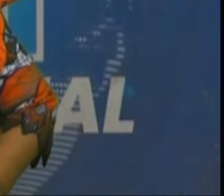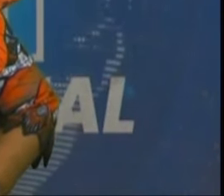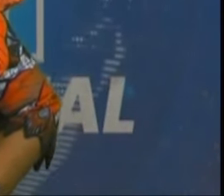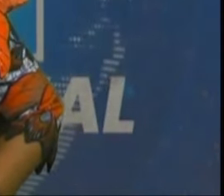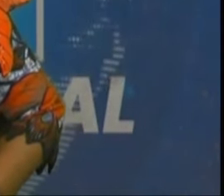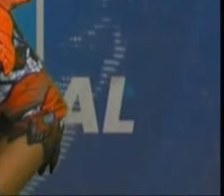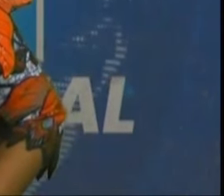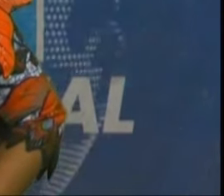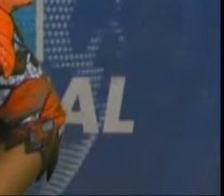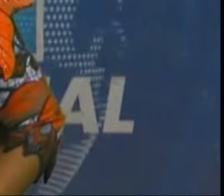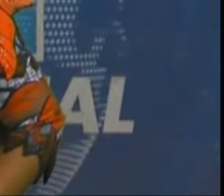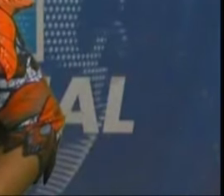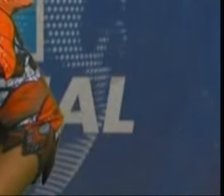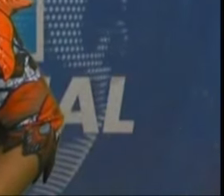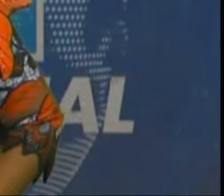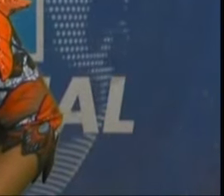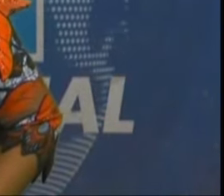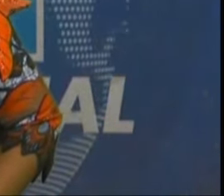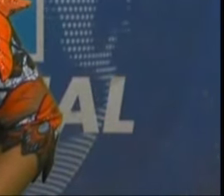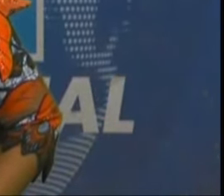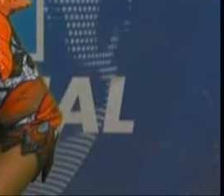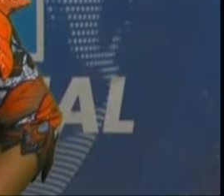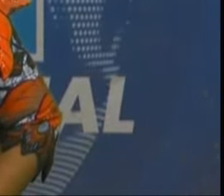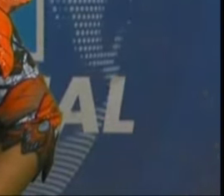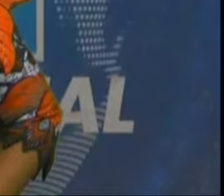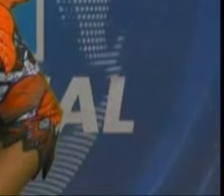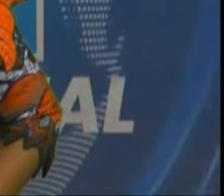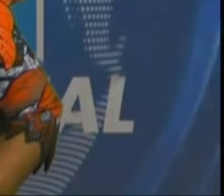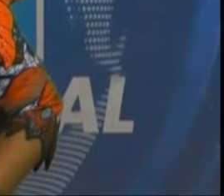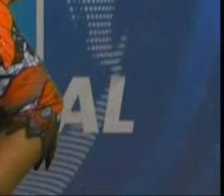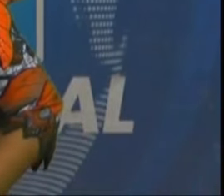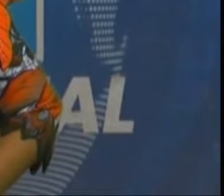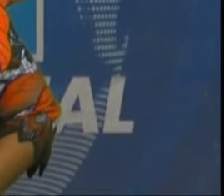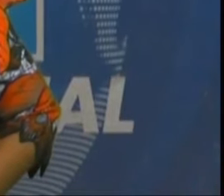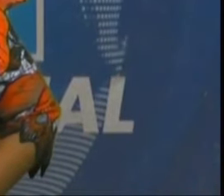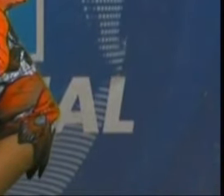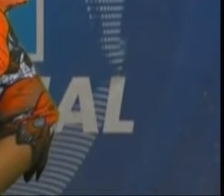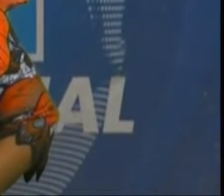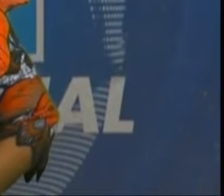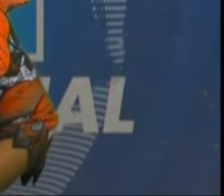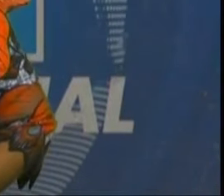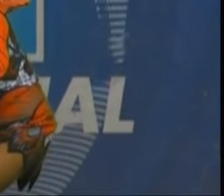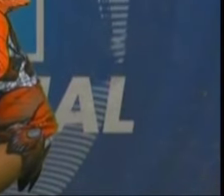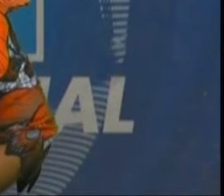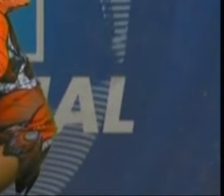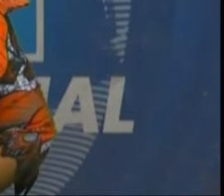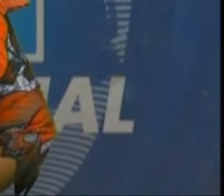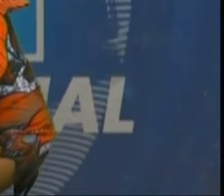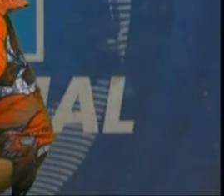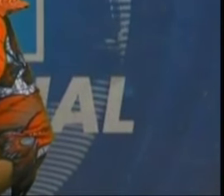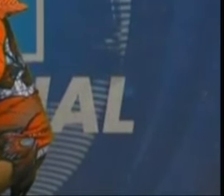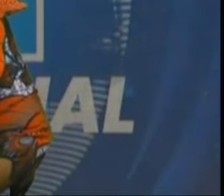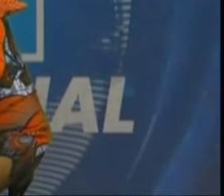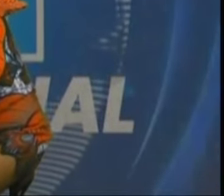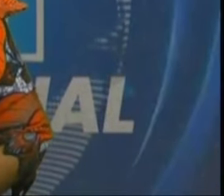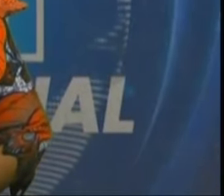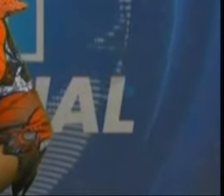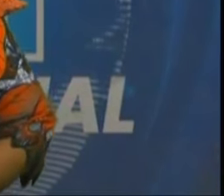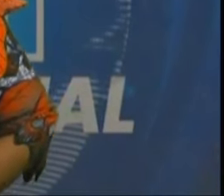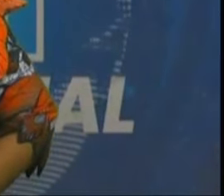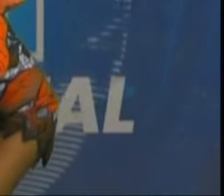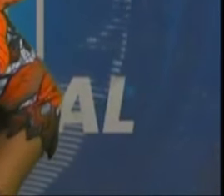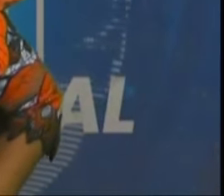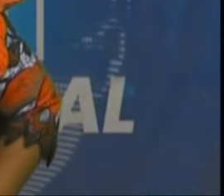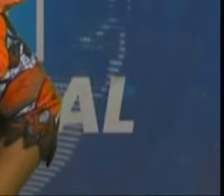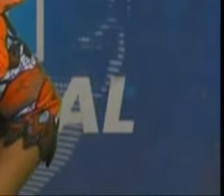bonsoir. Le président de la République séjourne depuis ce samedi midi à Windhoek en Namibie pour assister aux